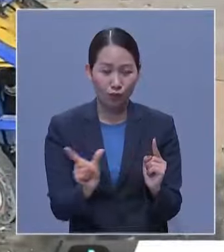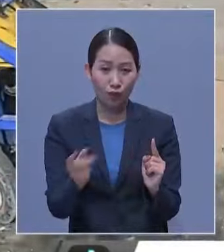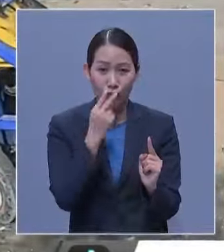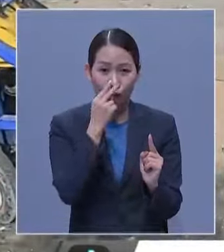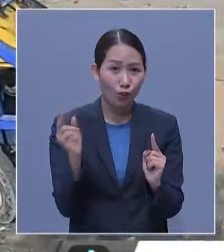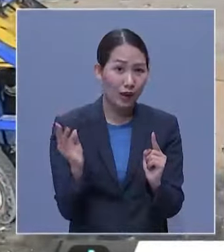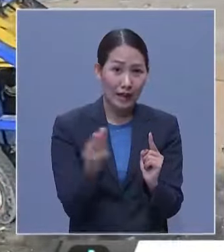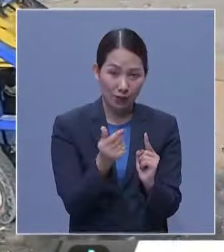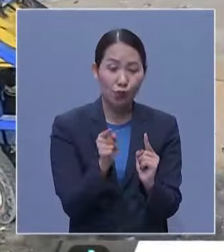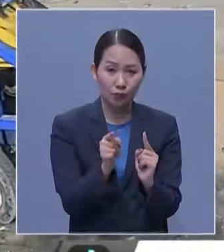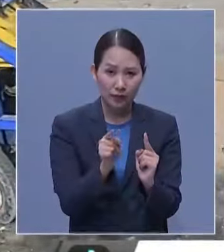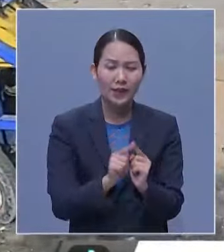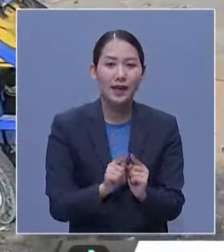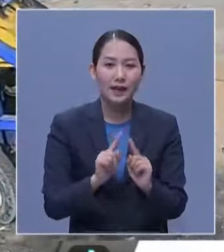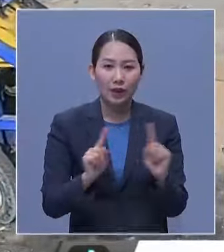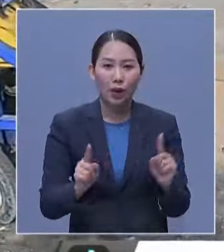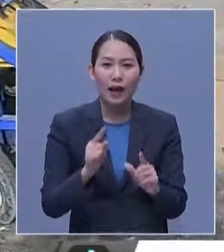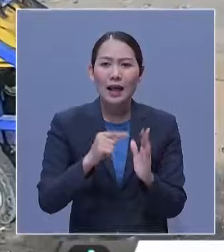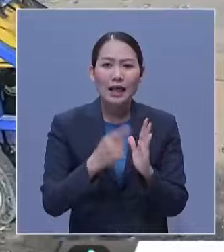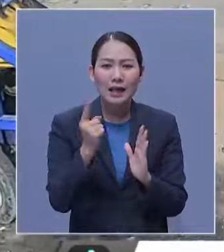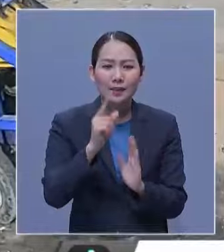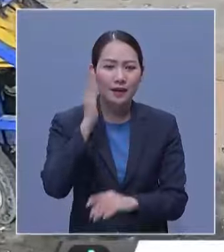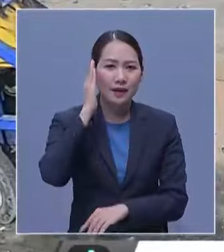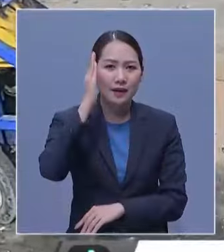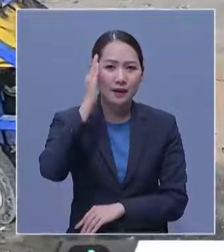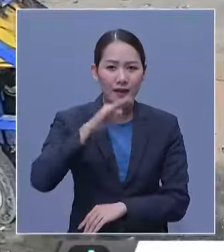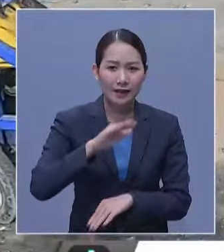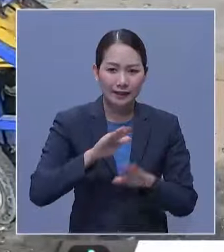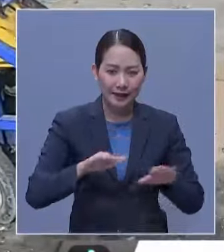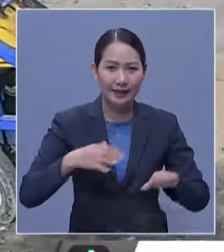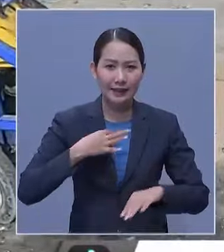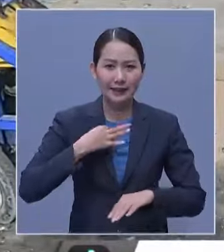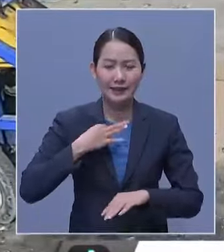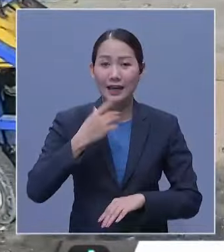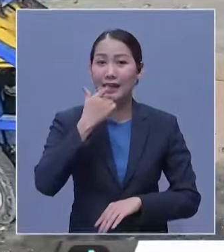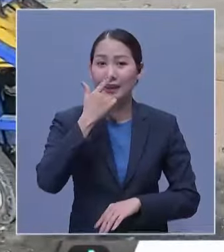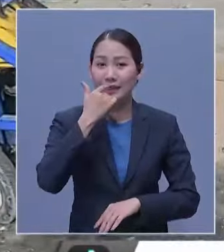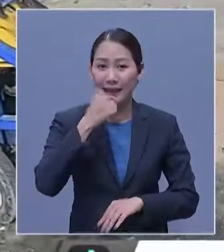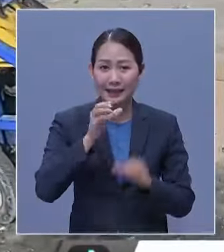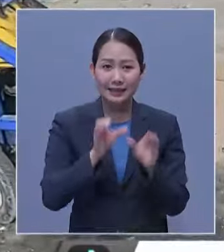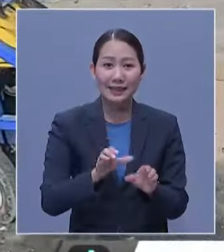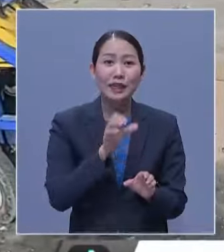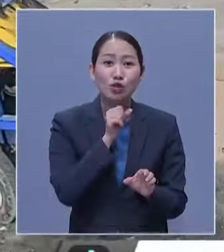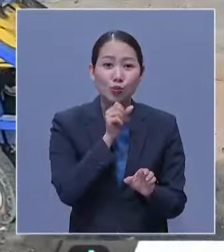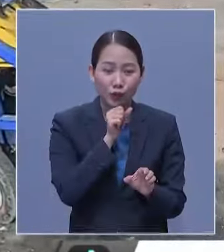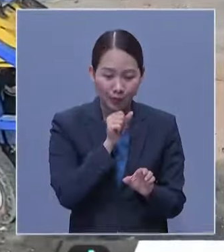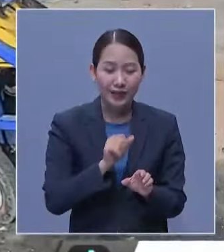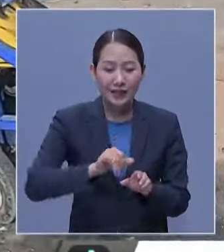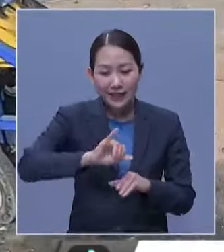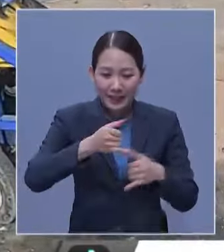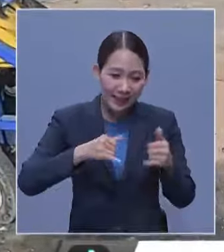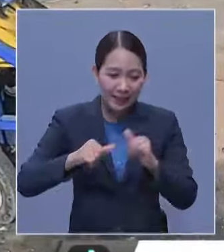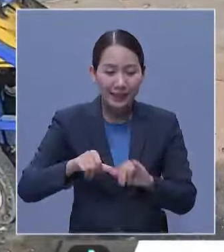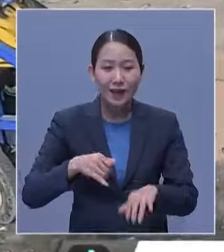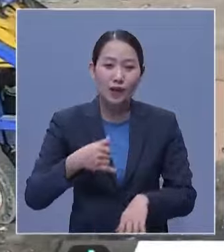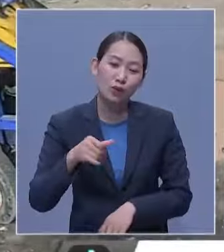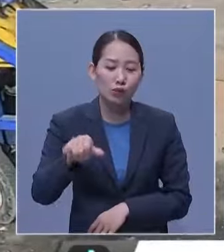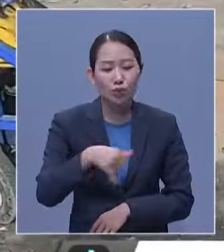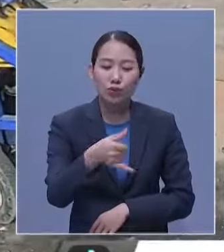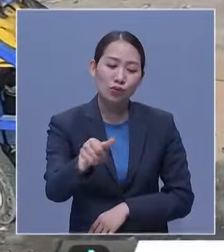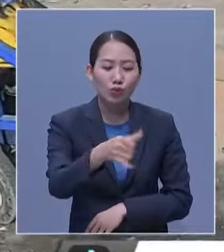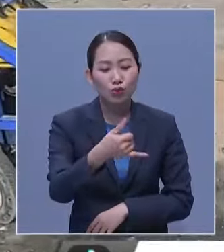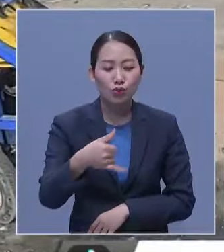เป็นเด็กผู้ชายเนี่ยใส่เสื้อสีแดงกางเกงส้มน้องเขาก็วิ่งเล่นอยู่แถวนั้นน่ะค่ะในขณะที่อคุณพ่อก็ทำงาน